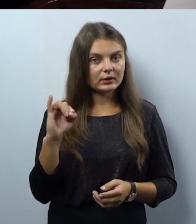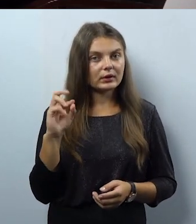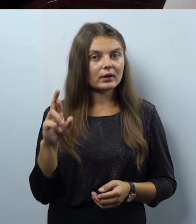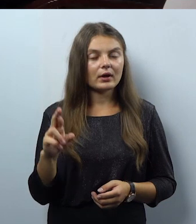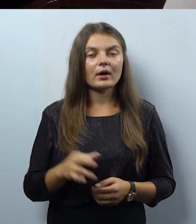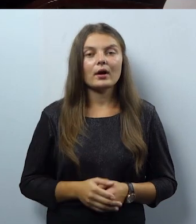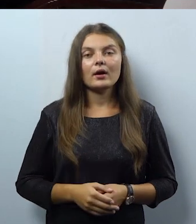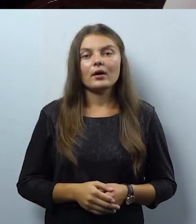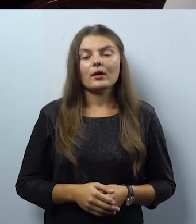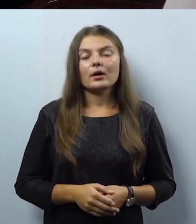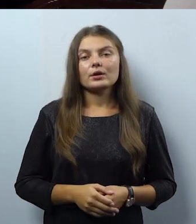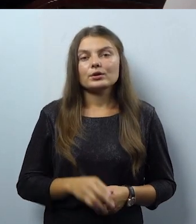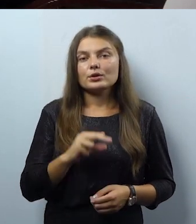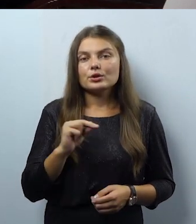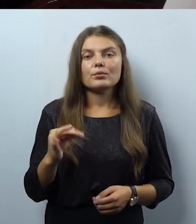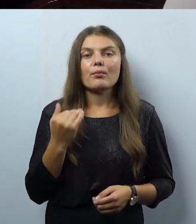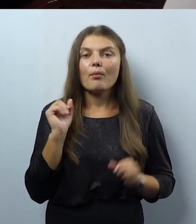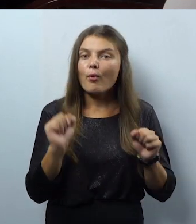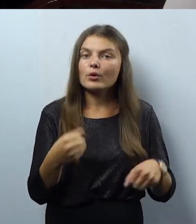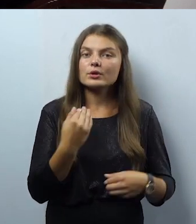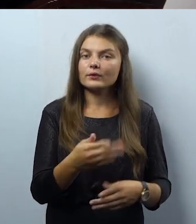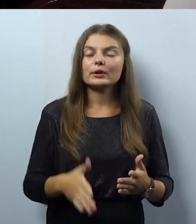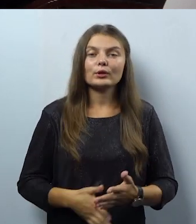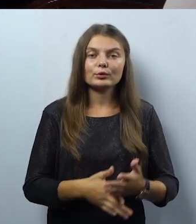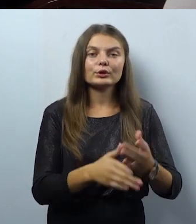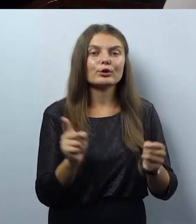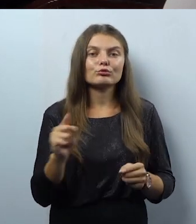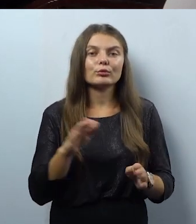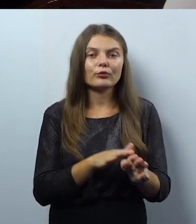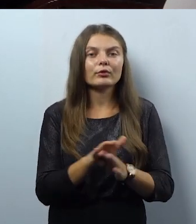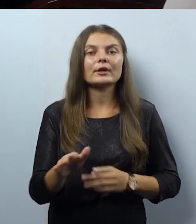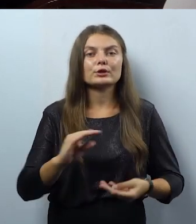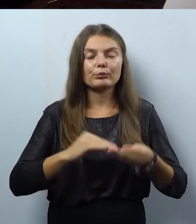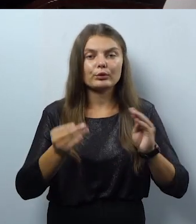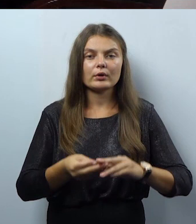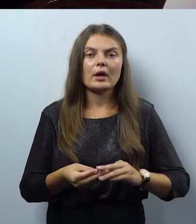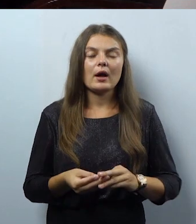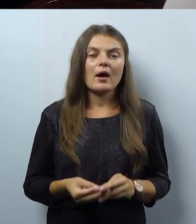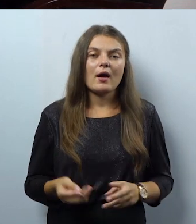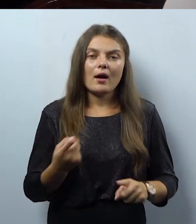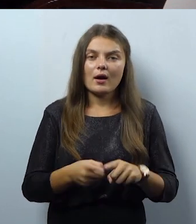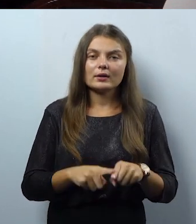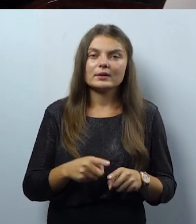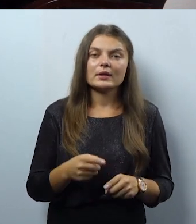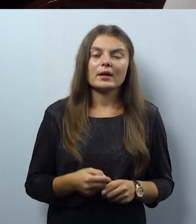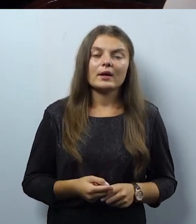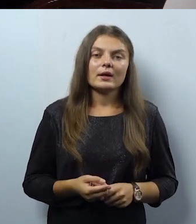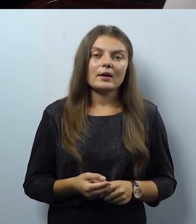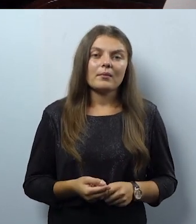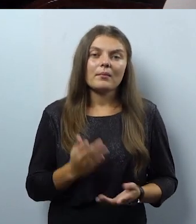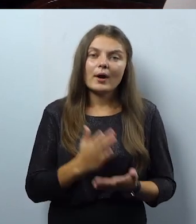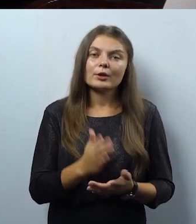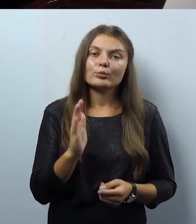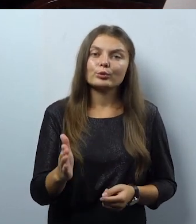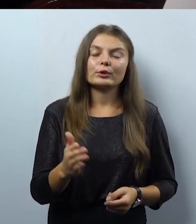в одиночку це не зробиш. Ми розуміємо, що це має бути в першу чергу, щоб вирішити цю проблему, це має бути бажання місцевої влади. Щоб місцева влада